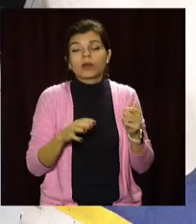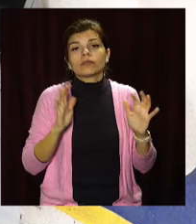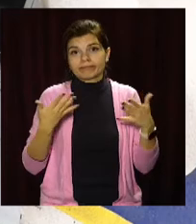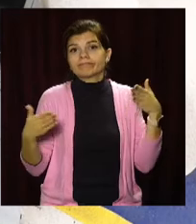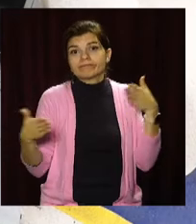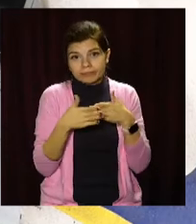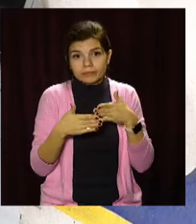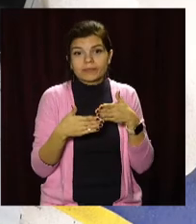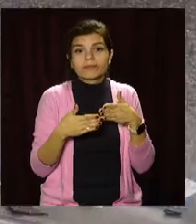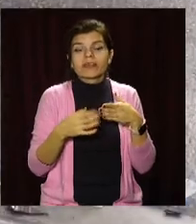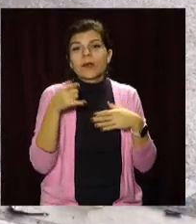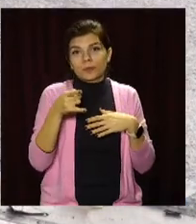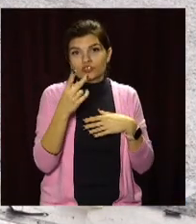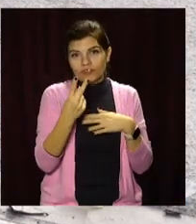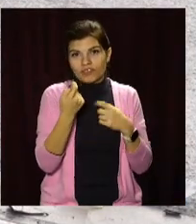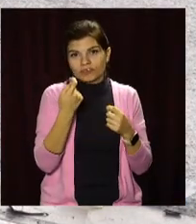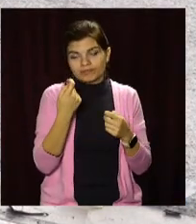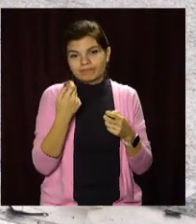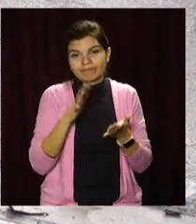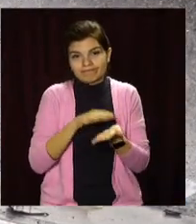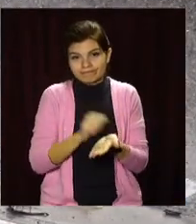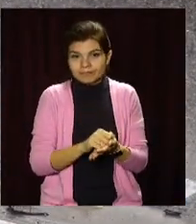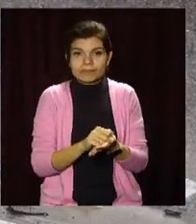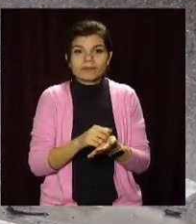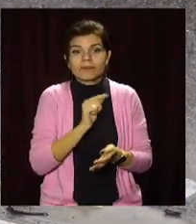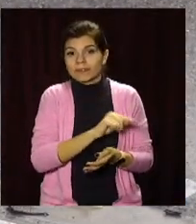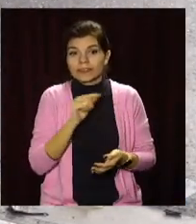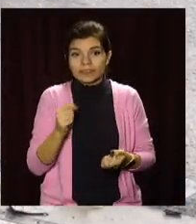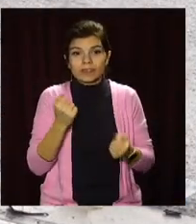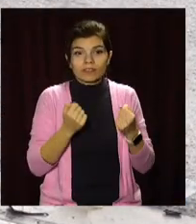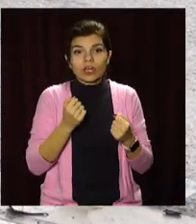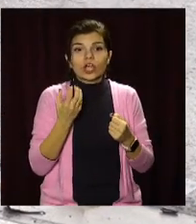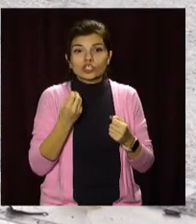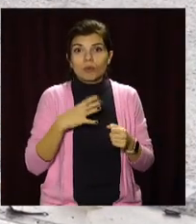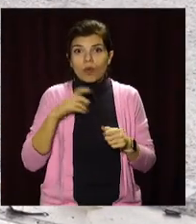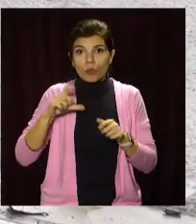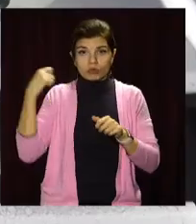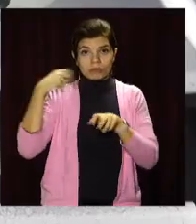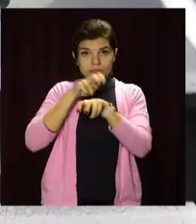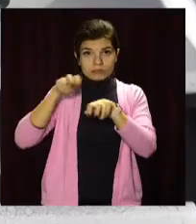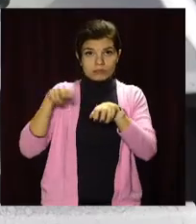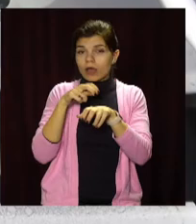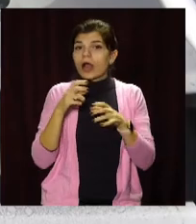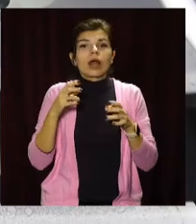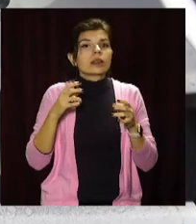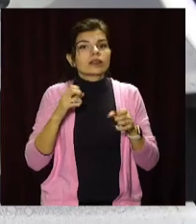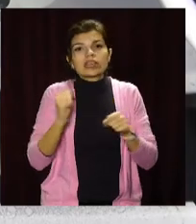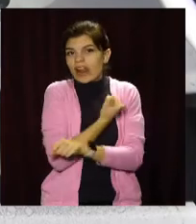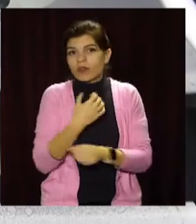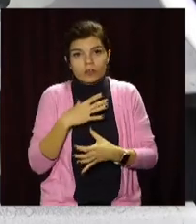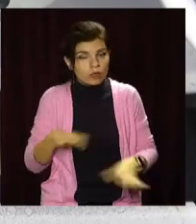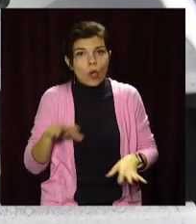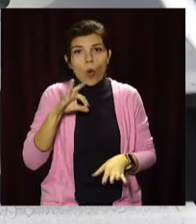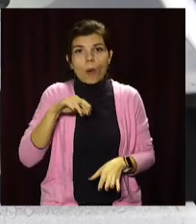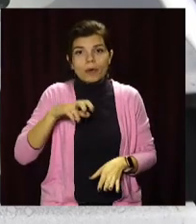зіткнення, пошкоджені обидві автівки. У транспортних засобах, окрім водіїв, були ще й пасажири. Обійшлося без травм. На водія